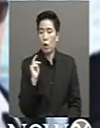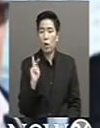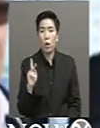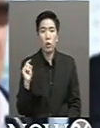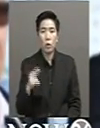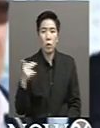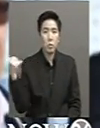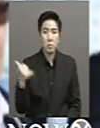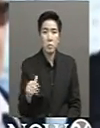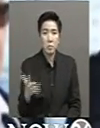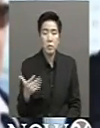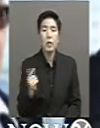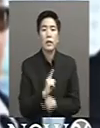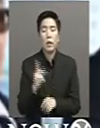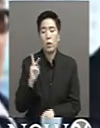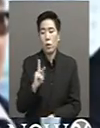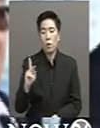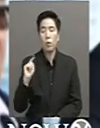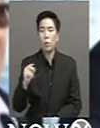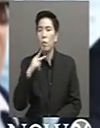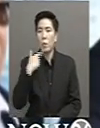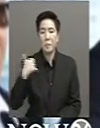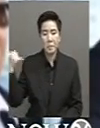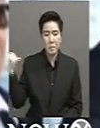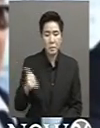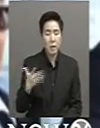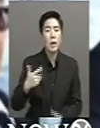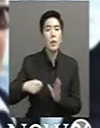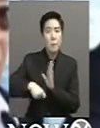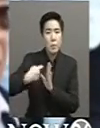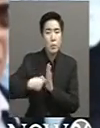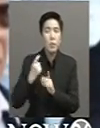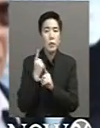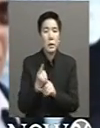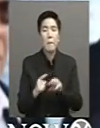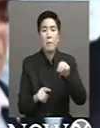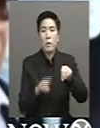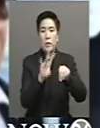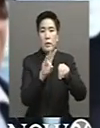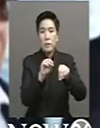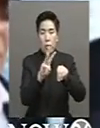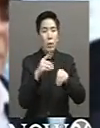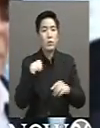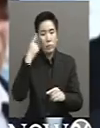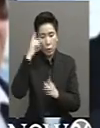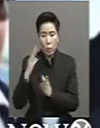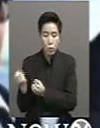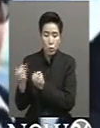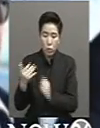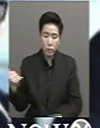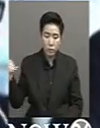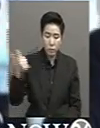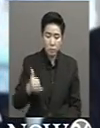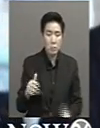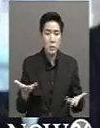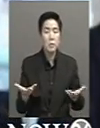แต่ว่าทางกกท.ก็แจ้งเหตุผลในการไม่มาร่วมการประชุมนะคะว่าเป็นไปตามมาตรา76ว่าอาจจะไม่ส่งผู้แทนมาร่วมสังเกต